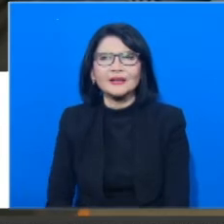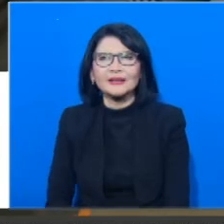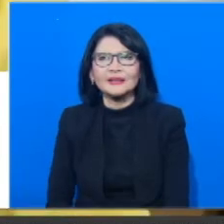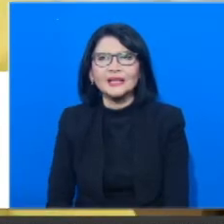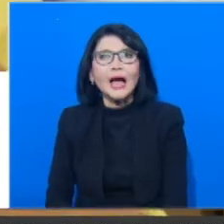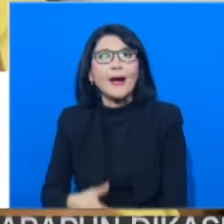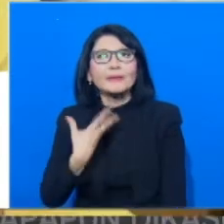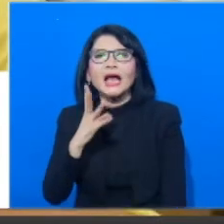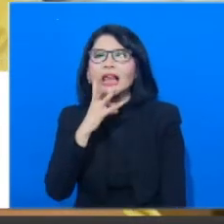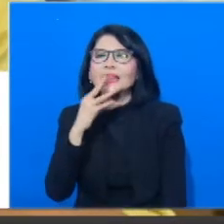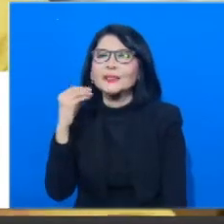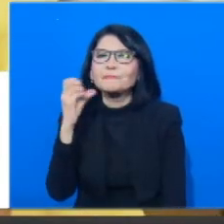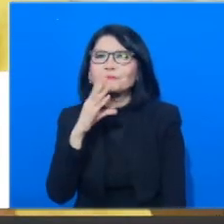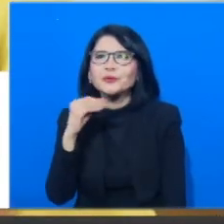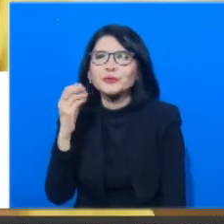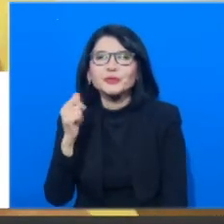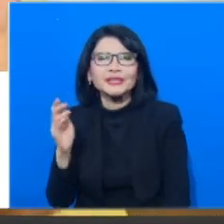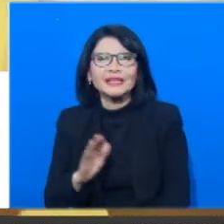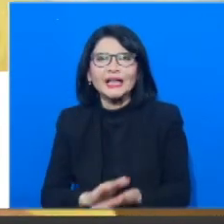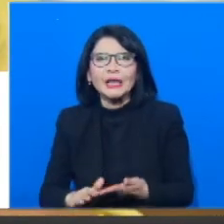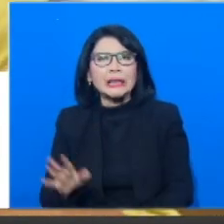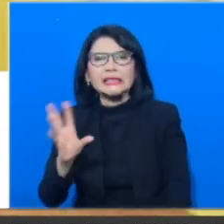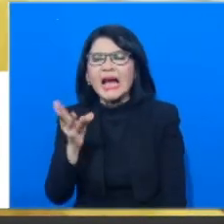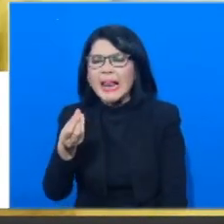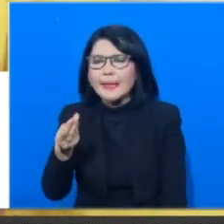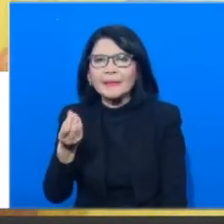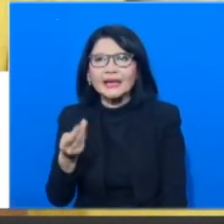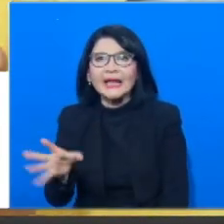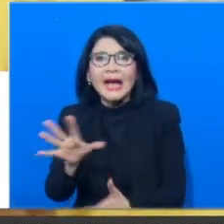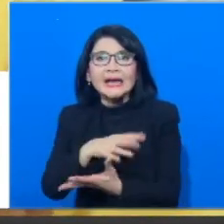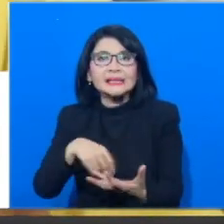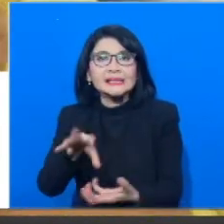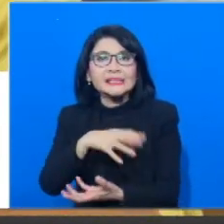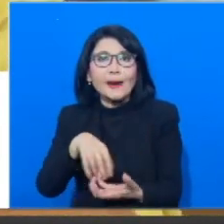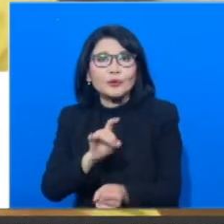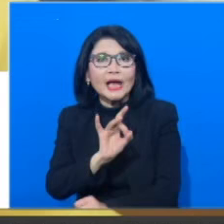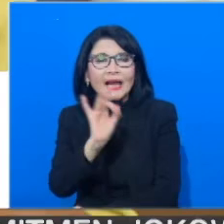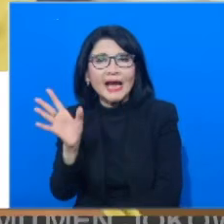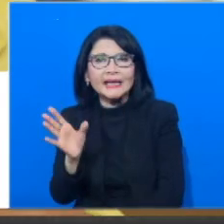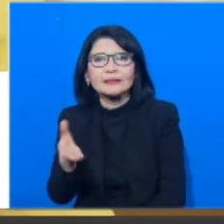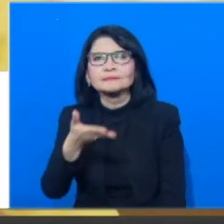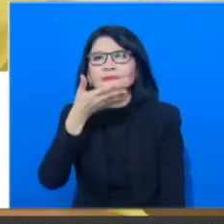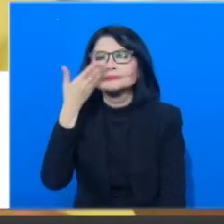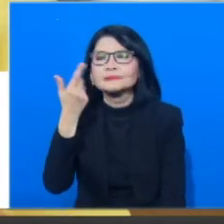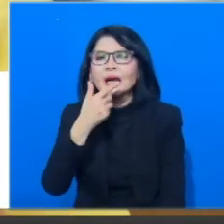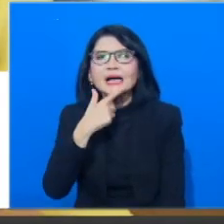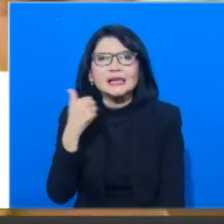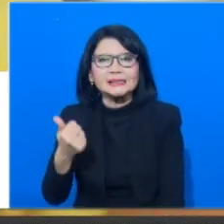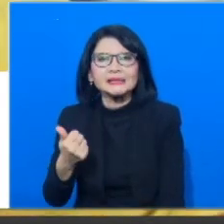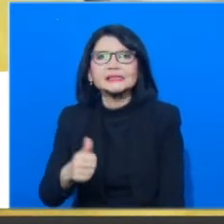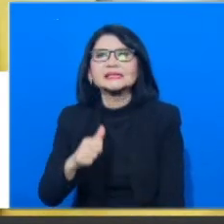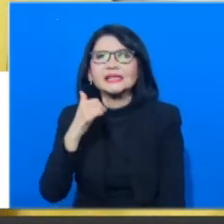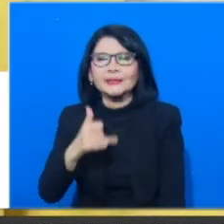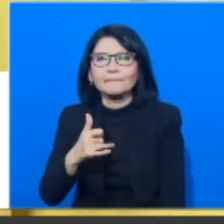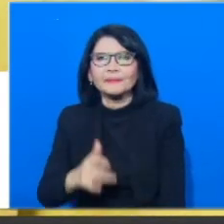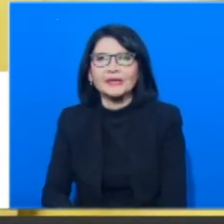Teksturnya empuk dan lembut, tapi tidak lembek. Walaupun dicampur dengan bahan-bahan yang lain, tapi aroma dari labu ini masih ada, khas